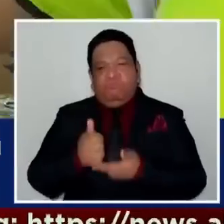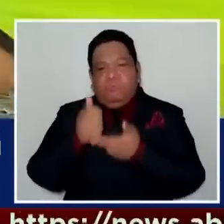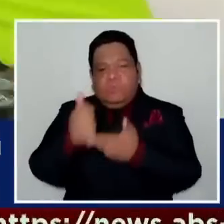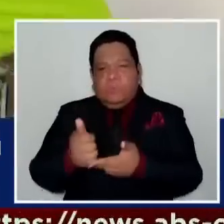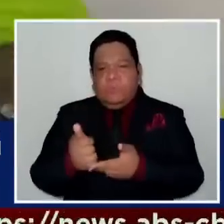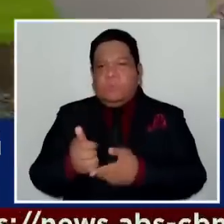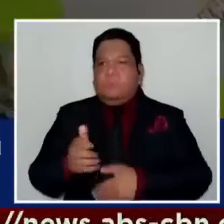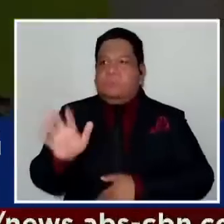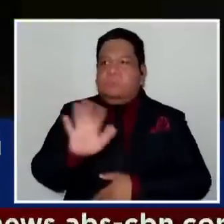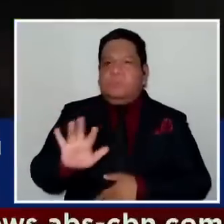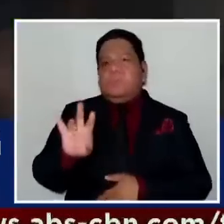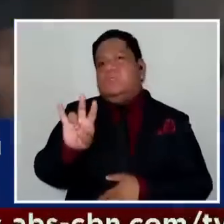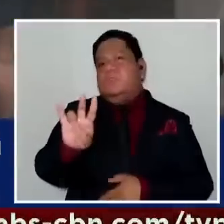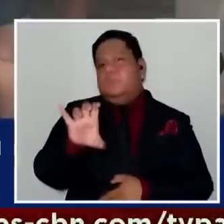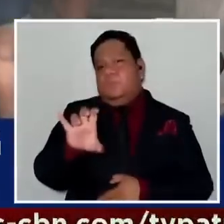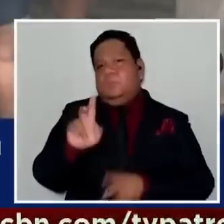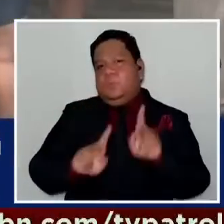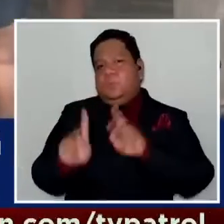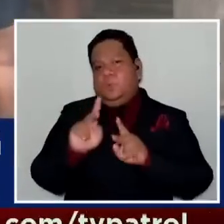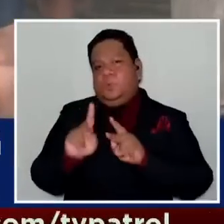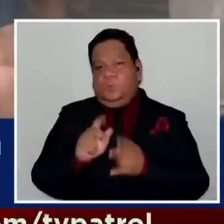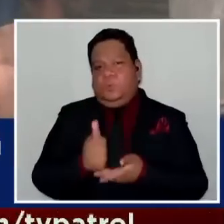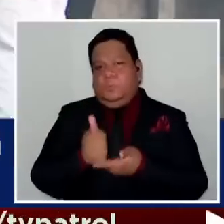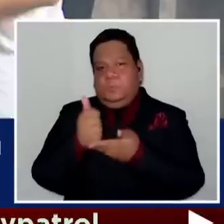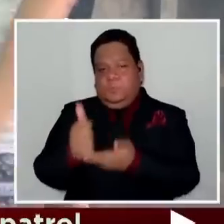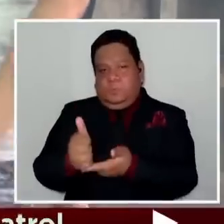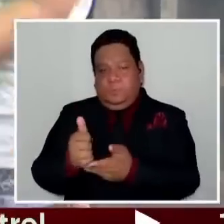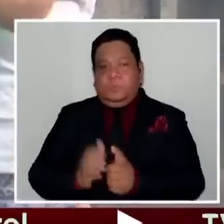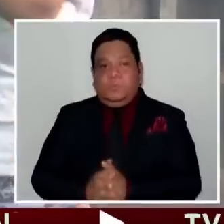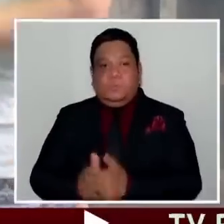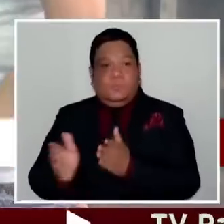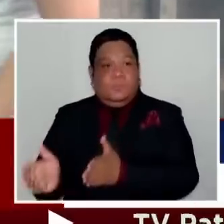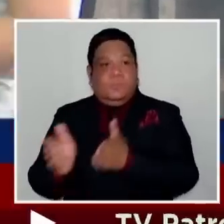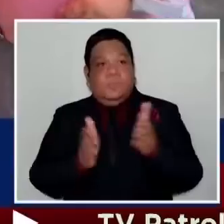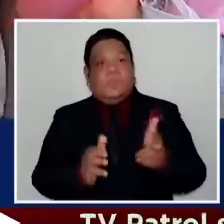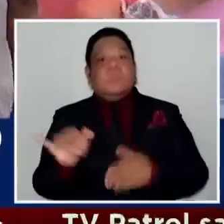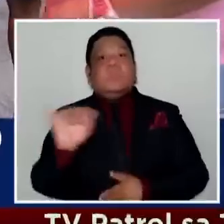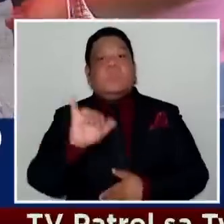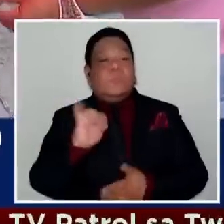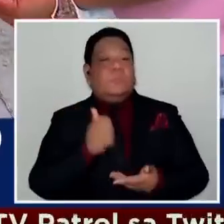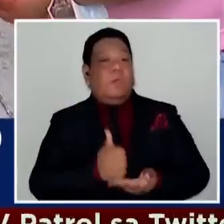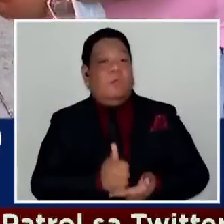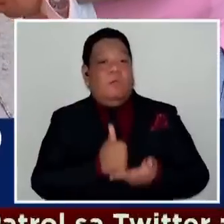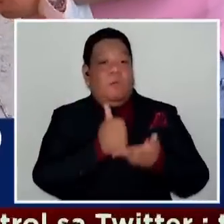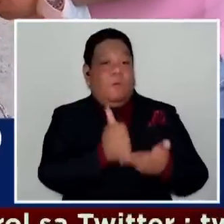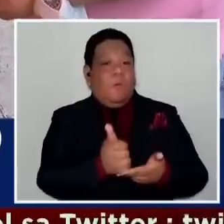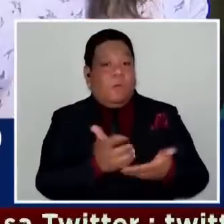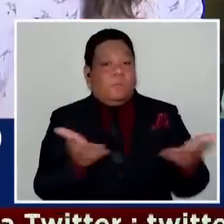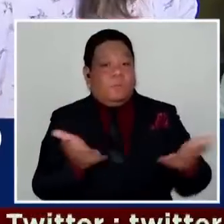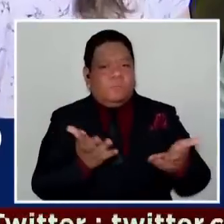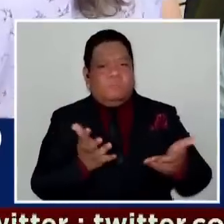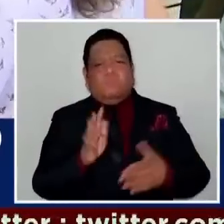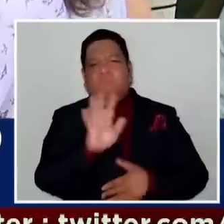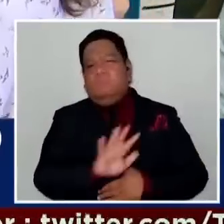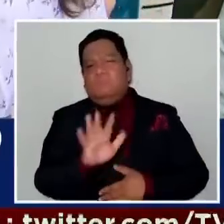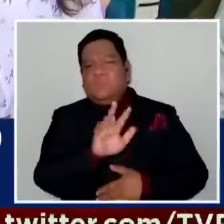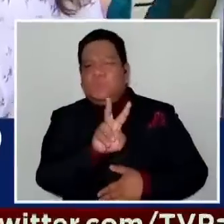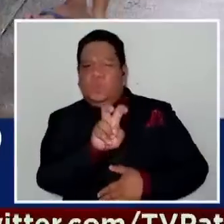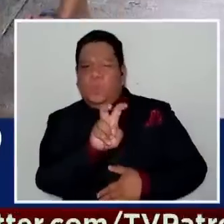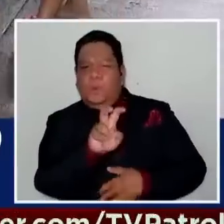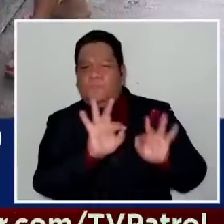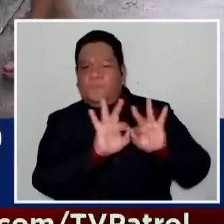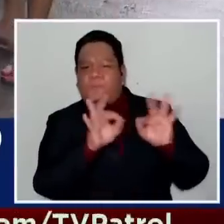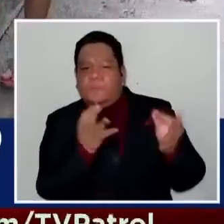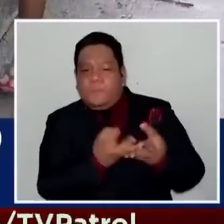apektadong residente. Naghatid din ng relief packs ang lingkod kapamilya sa may higit 200 pamilya sa Barangay